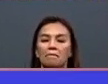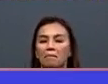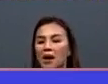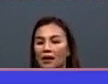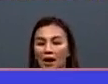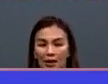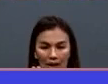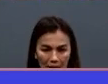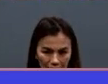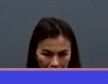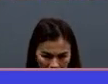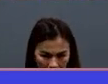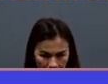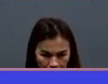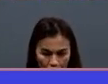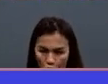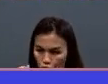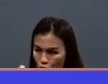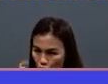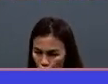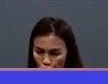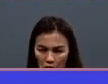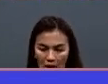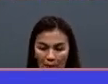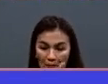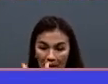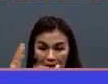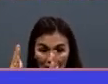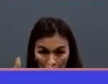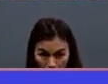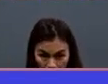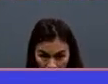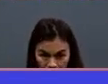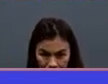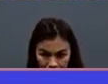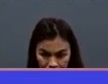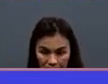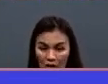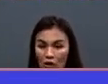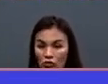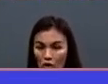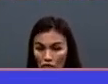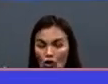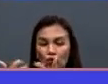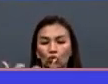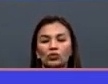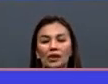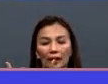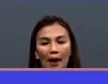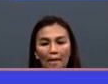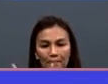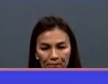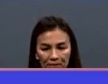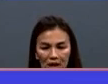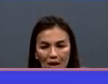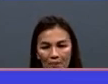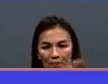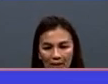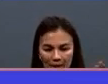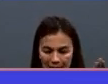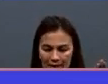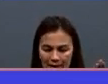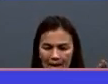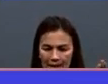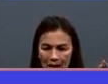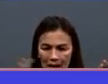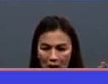คุณอินเชิญชวนเลยค่ะขายของนะว่าอยากจะให้คนไทยทุกคนที่กระหายการเรียนรู้แล้วก็การพัฒนาเนี่ยให้